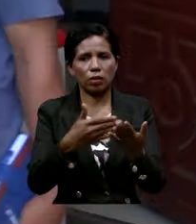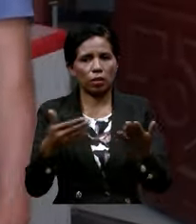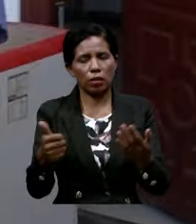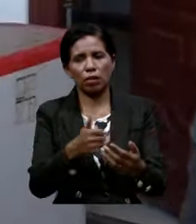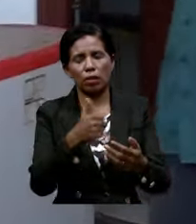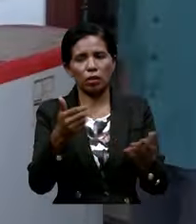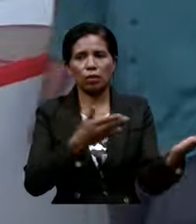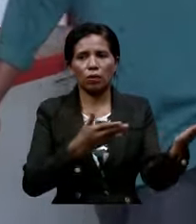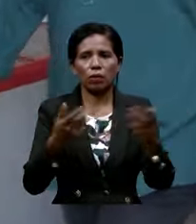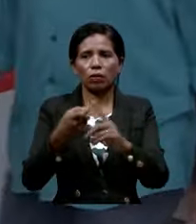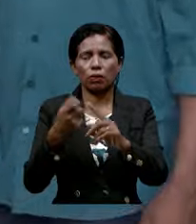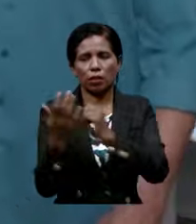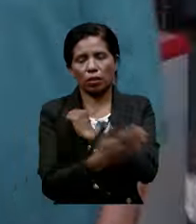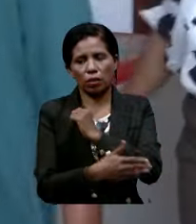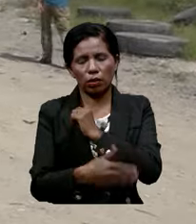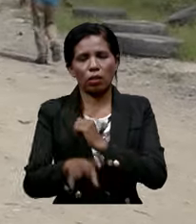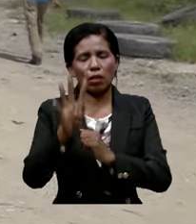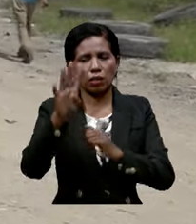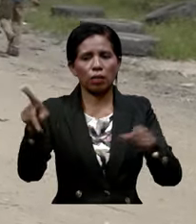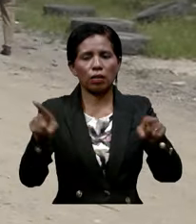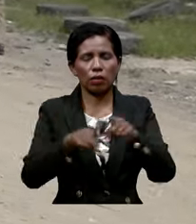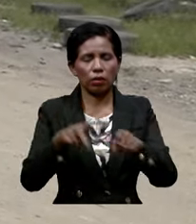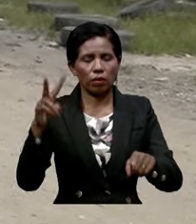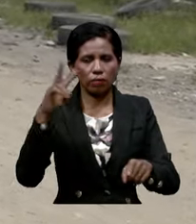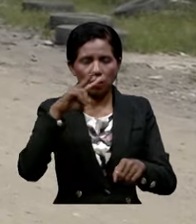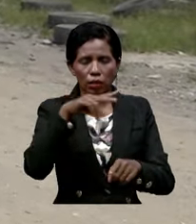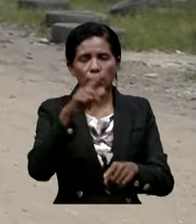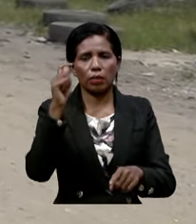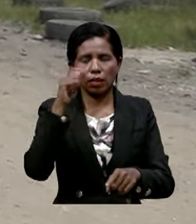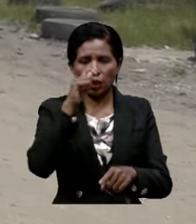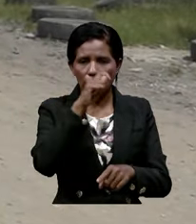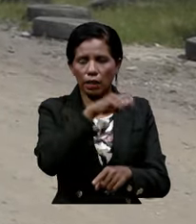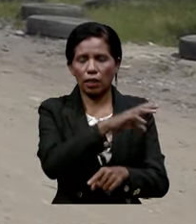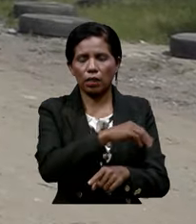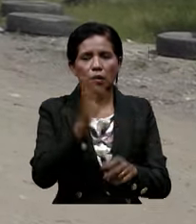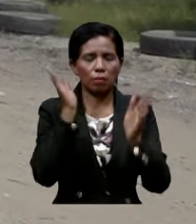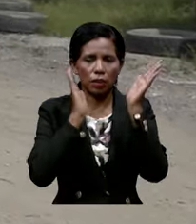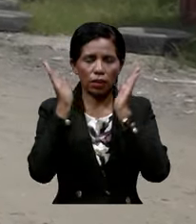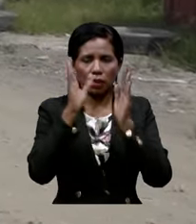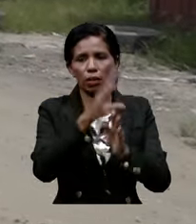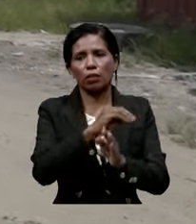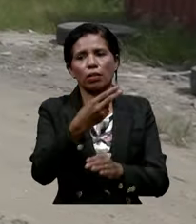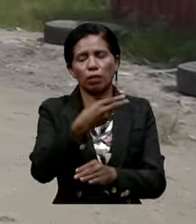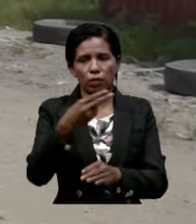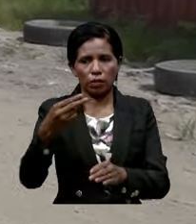ne importa husi nasang hat makanesan Vietnam, Thailandia, Malaysia no Indonesia. Agustino da Costa, Abraham Amaral, Ziemen.